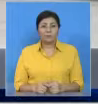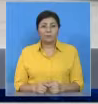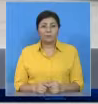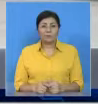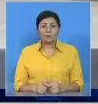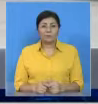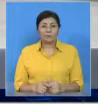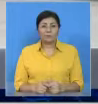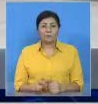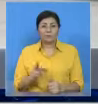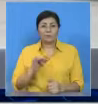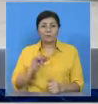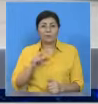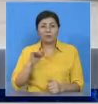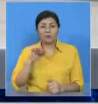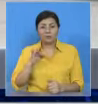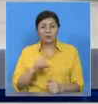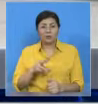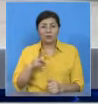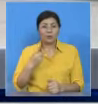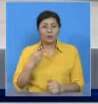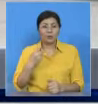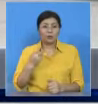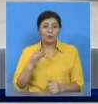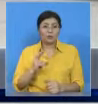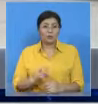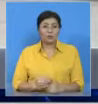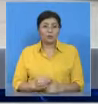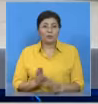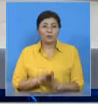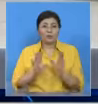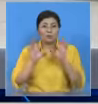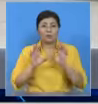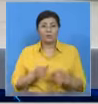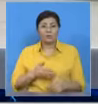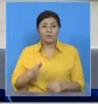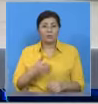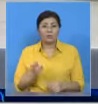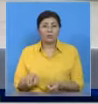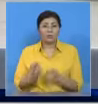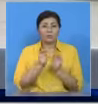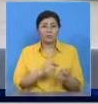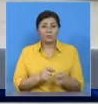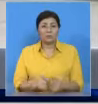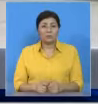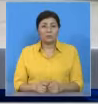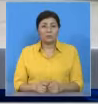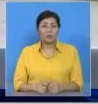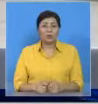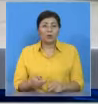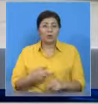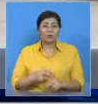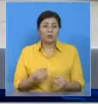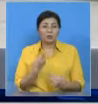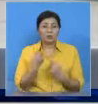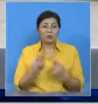яны кийиктердин мүйүздөрүн деп айтууга, жагы заңсыз балыктарды тасымалдоо сол жөн алдын алуу болуп табылат. Ол